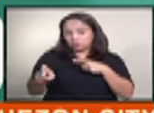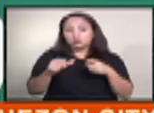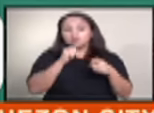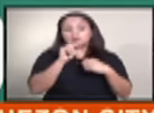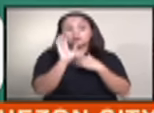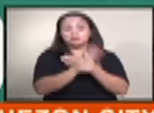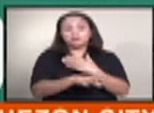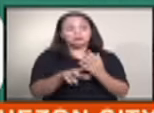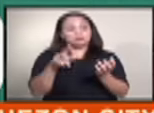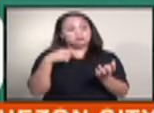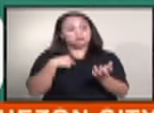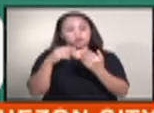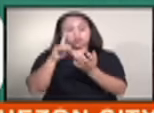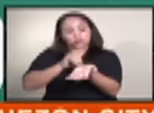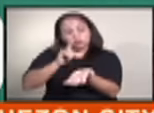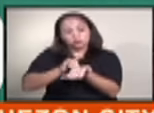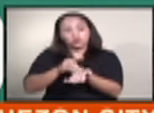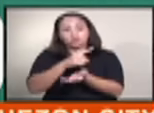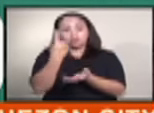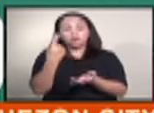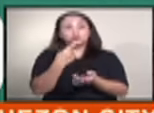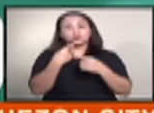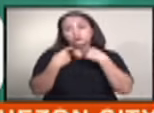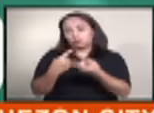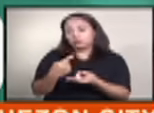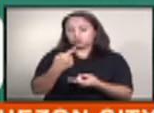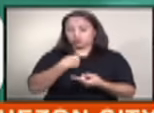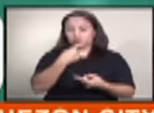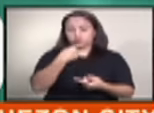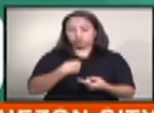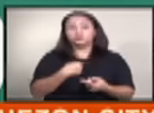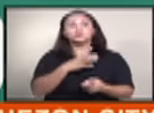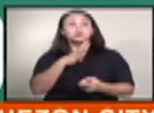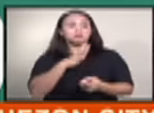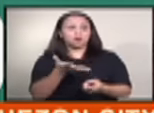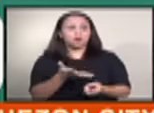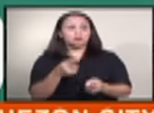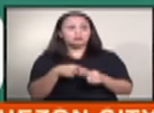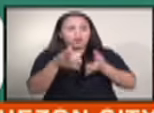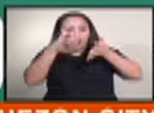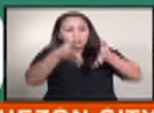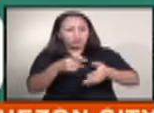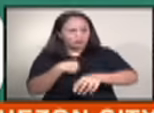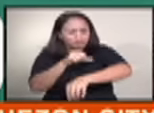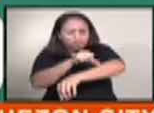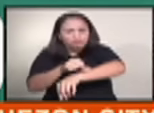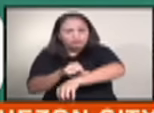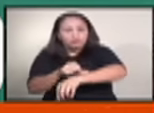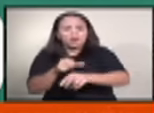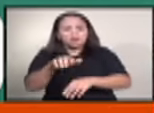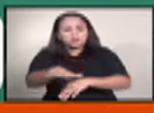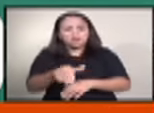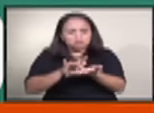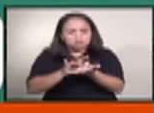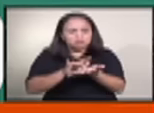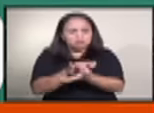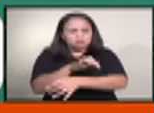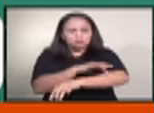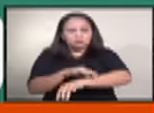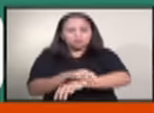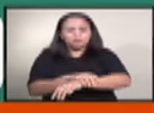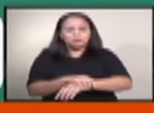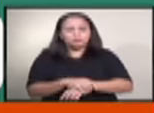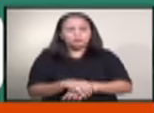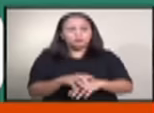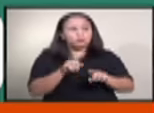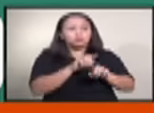yan sa pedya. Sasabihin ano? Nyo, okay na. Ipinabayaan lang na may sugat yun. Hindi ginamot. Hindi naman